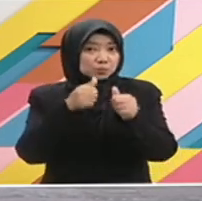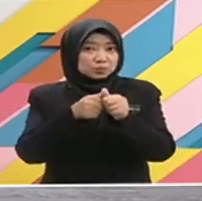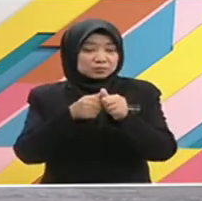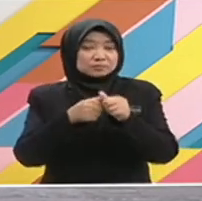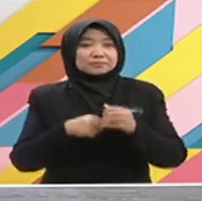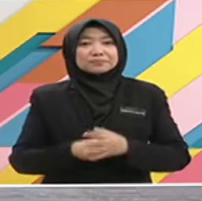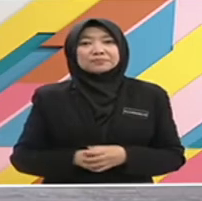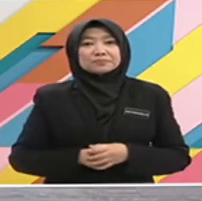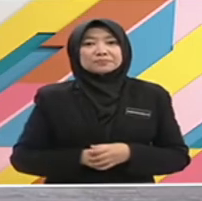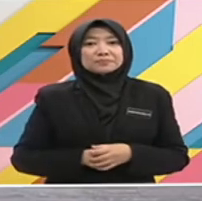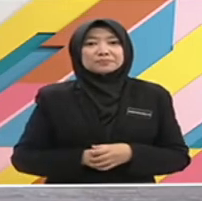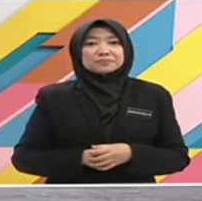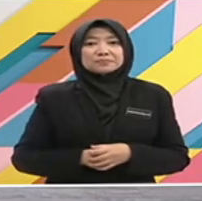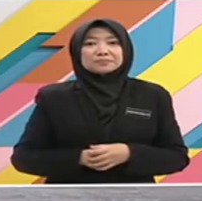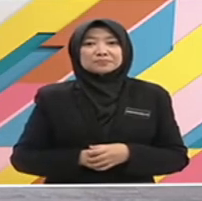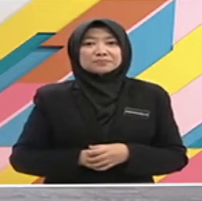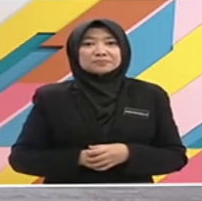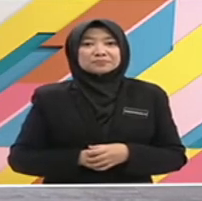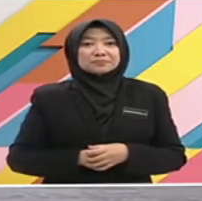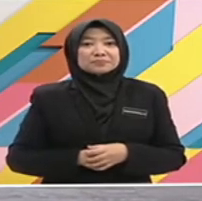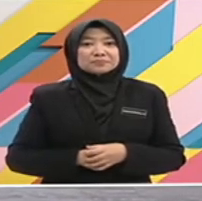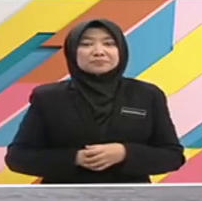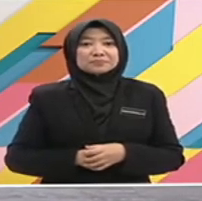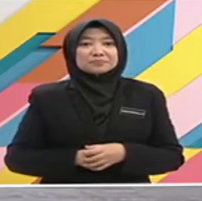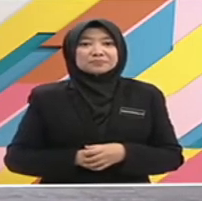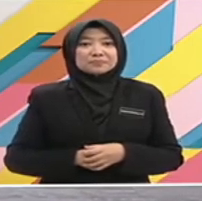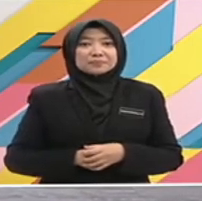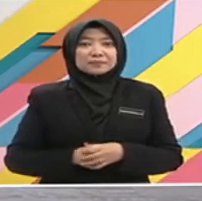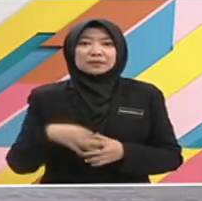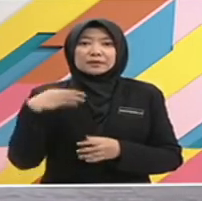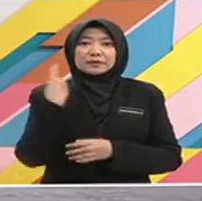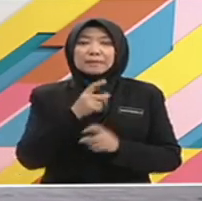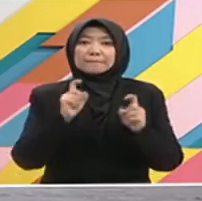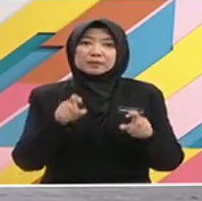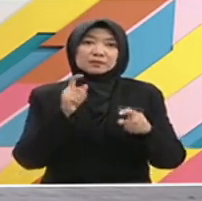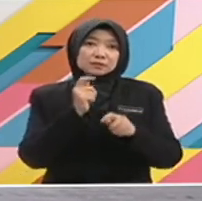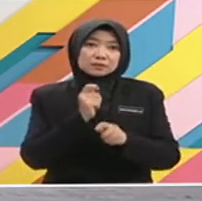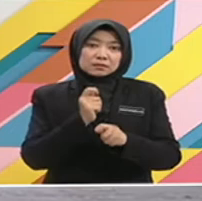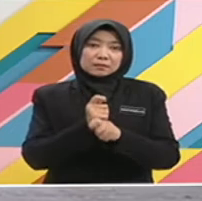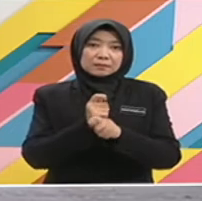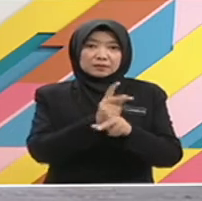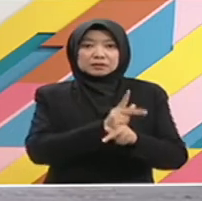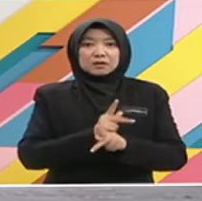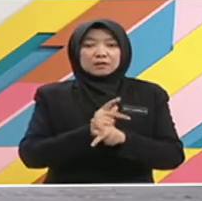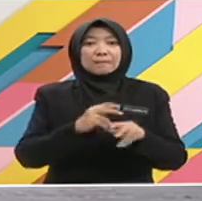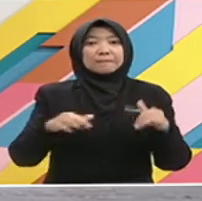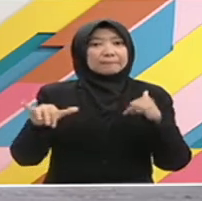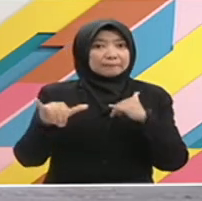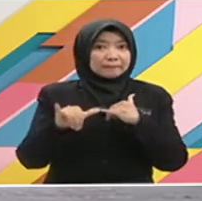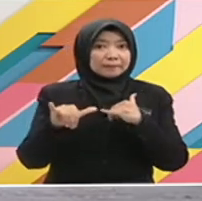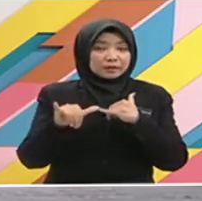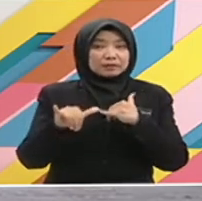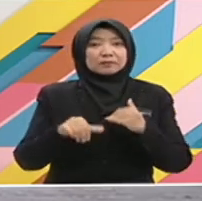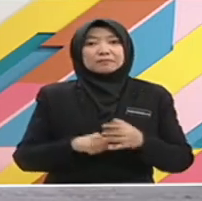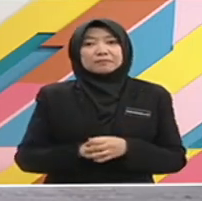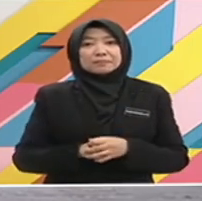Nisa. Baiklah, kemudian giliran saya cikgu ya. Okey. Okey, dalam pada kita tetap menjaga penjarakan fizikal di sini. Jadi saya ingin jelaskan